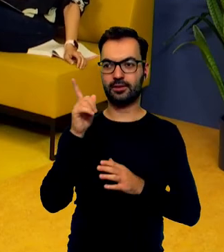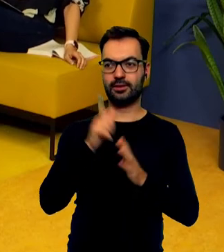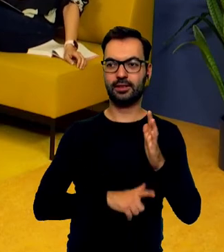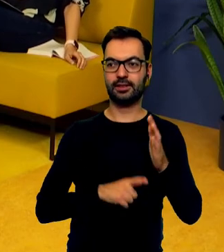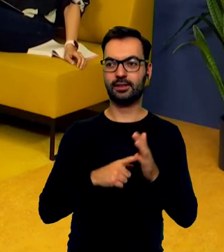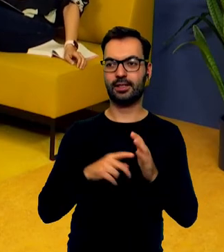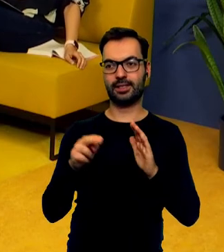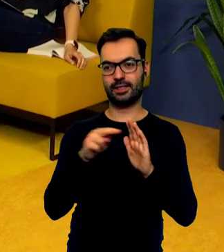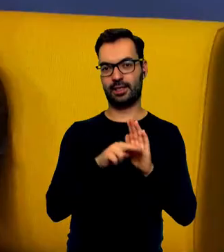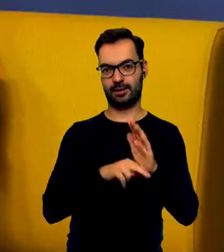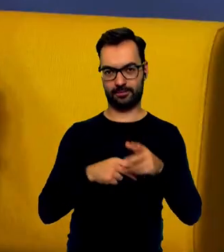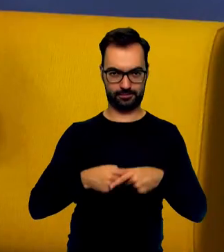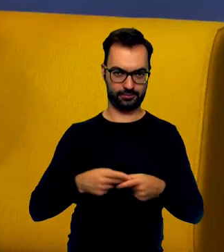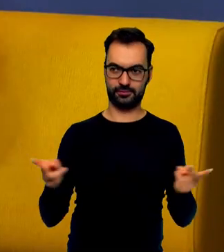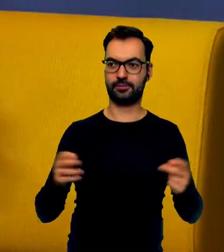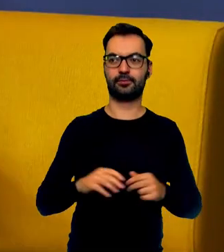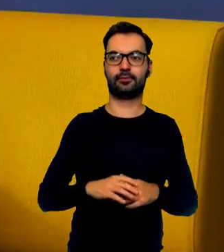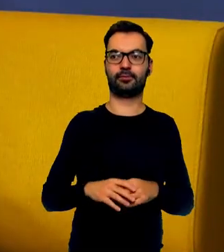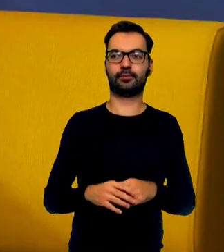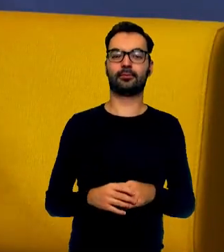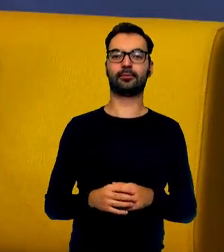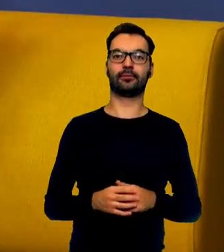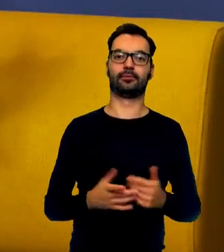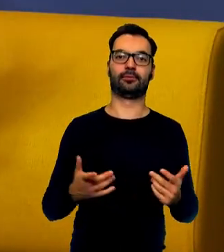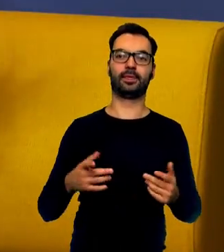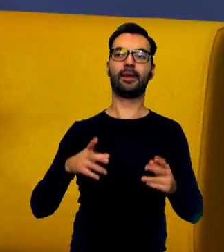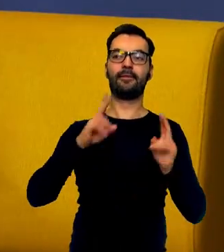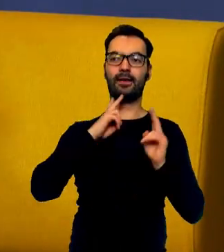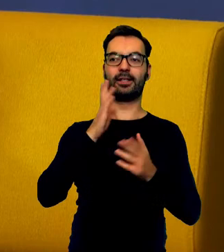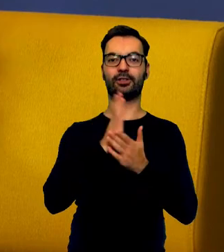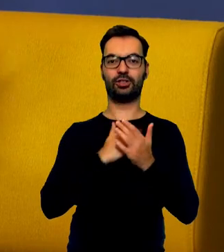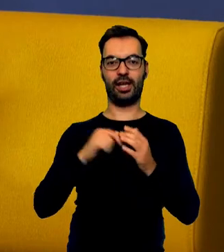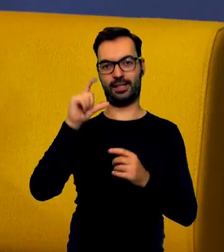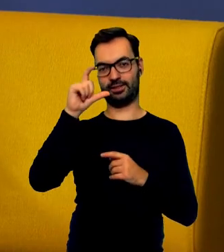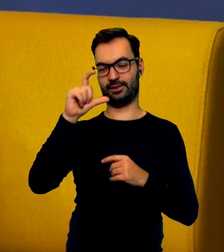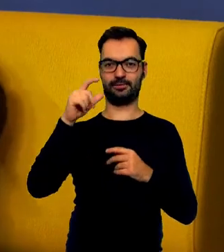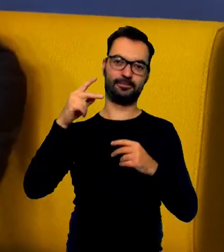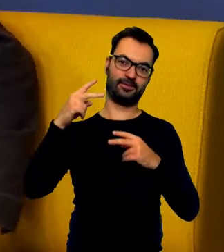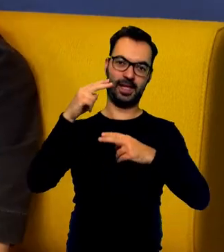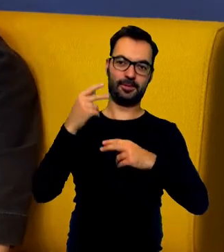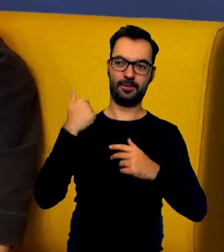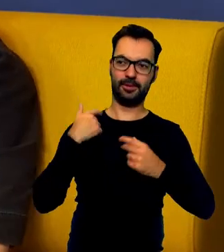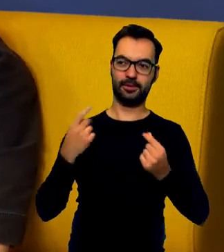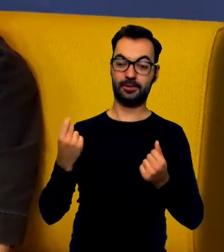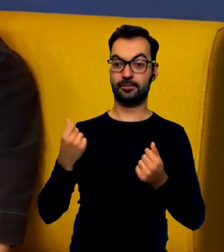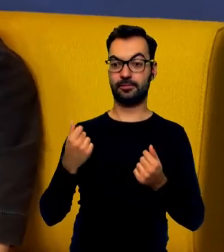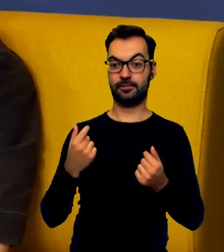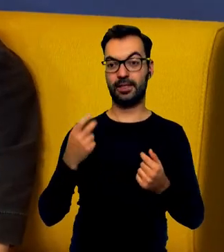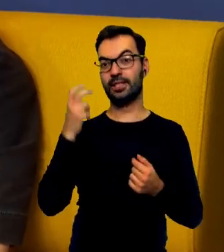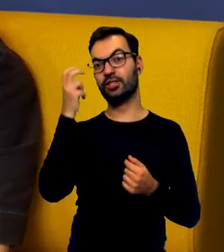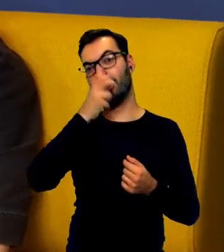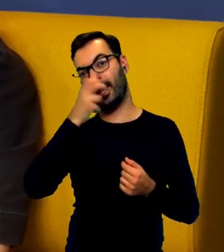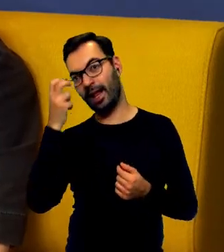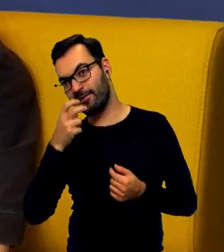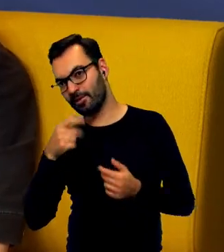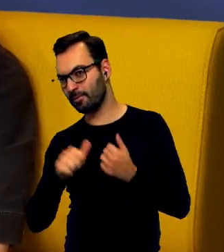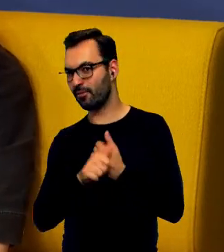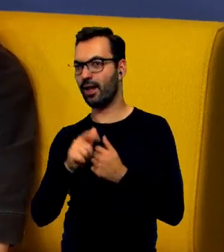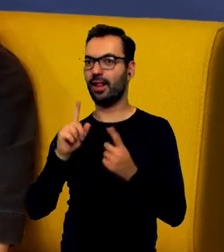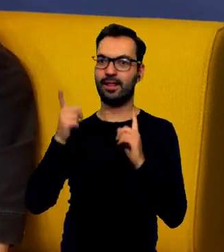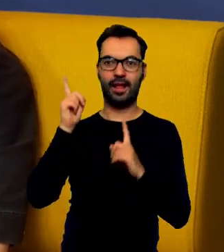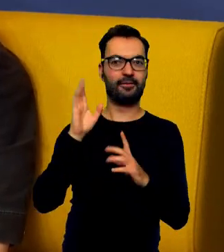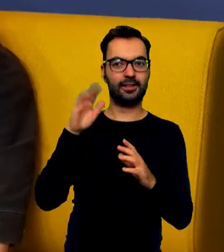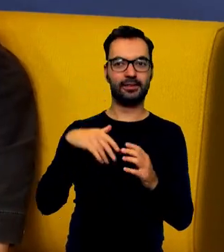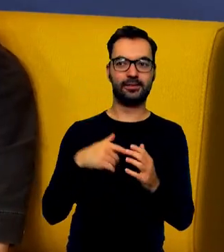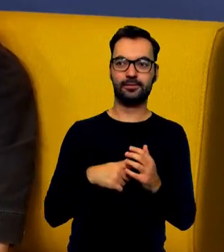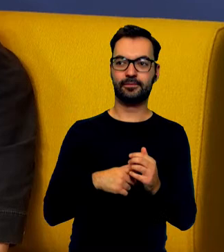listę tych reguł i rzeczywiście pewna ich część wzbudziła jeśli nie zaciekawienie, to czasem